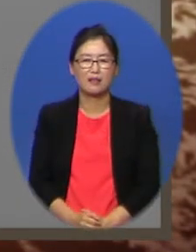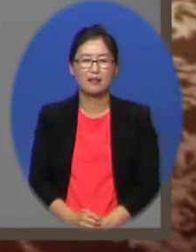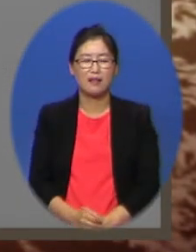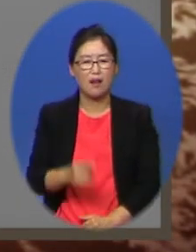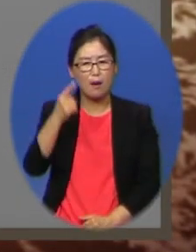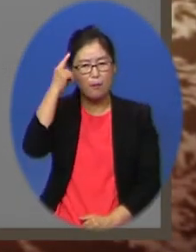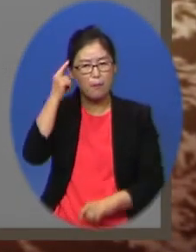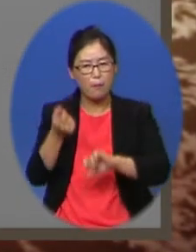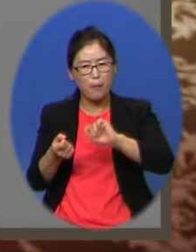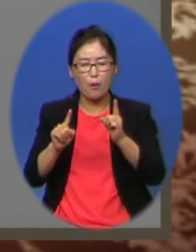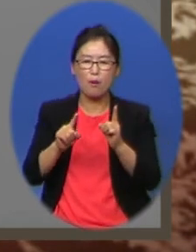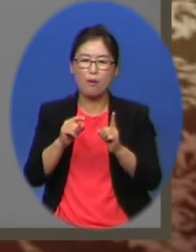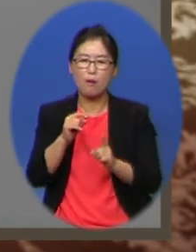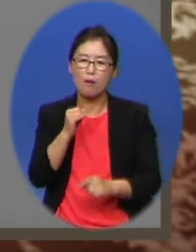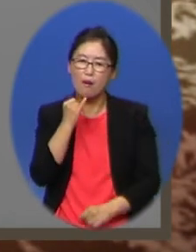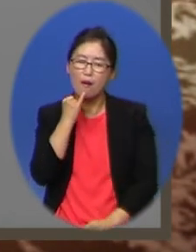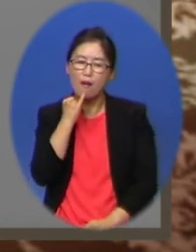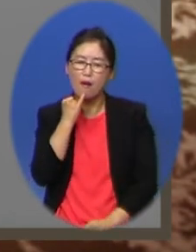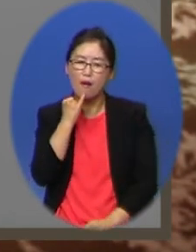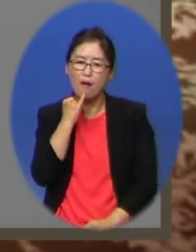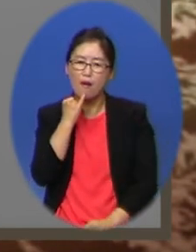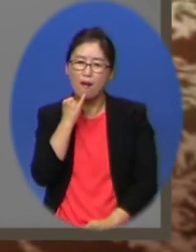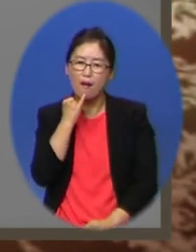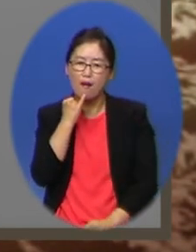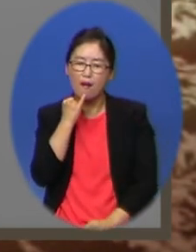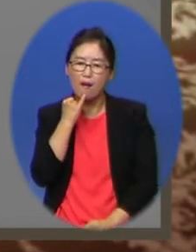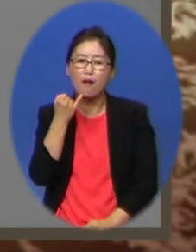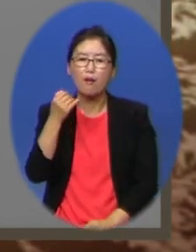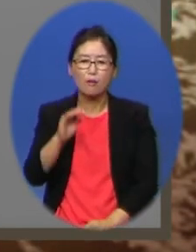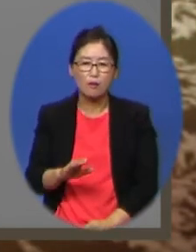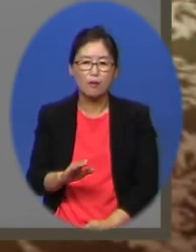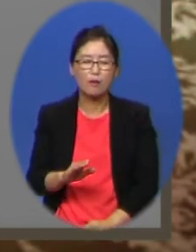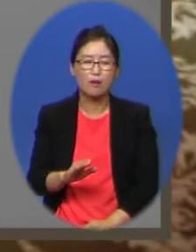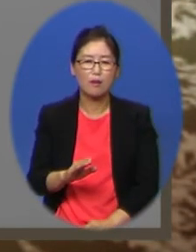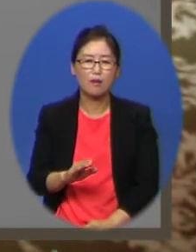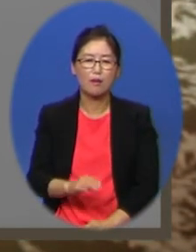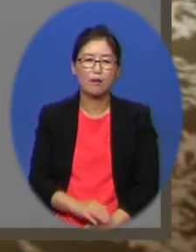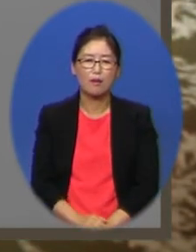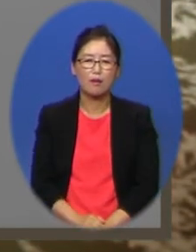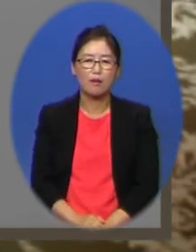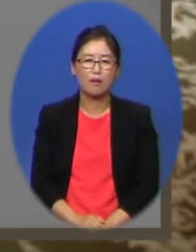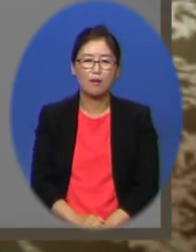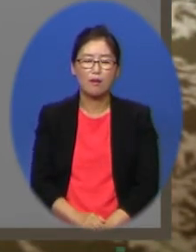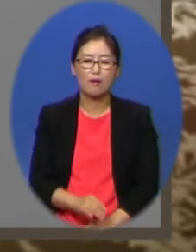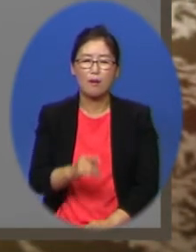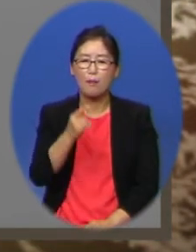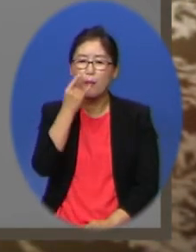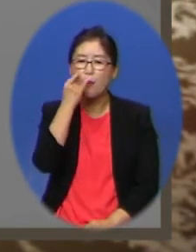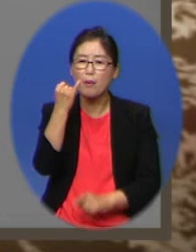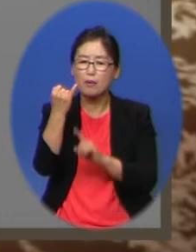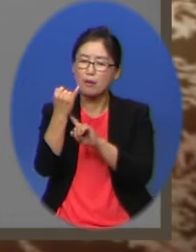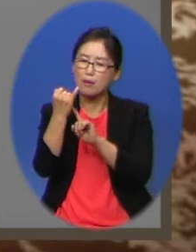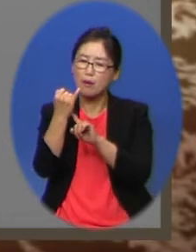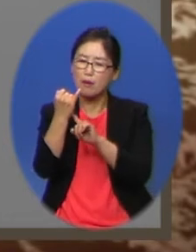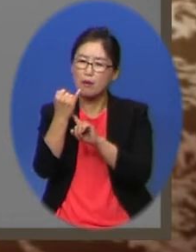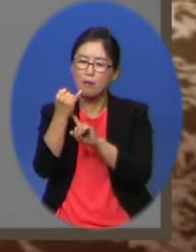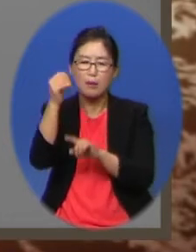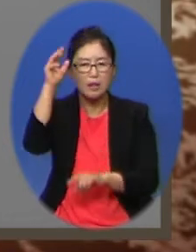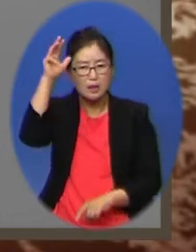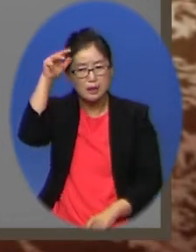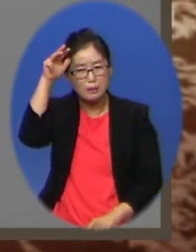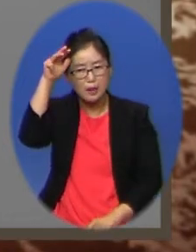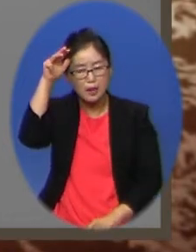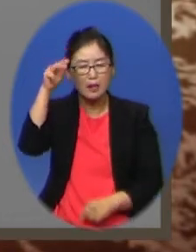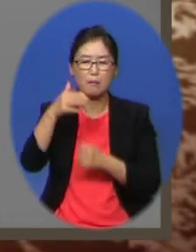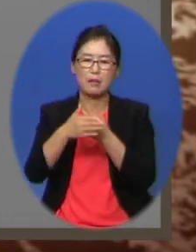그대로 누구보다 총명하고 야무진 어머니. 하지만 이제 어머니를 혼자 두기는 힘든 지경이